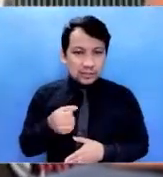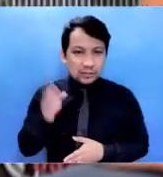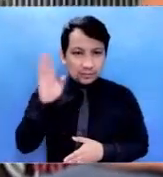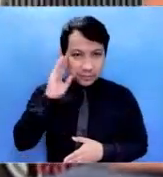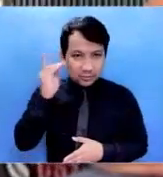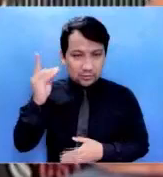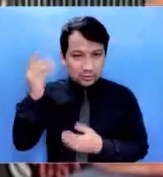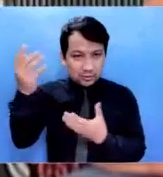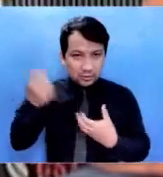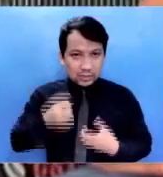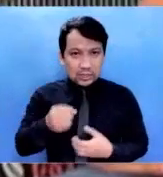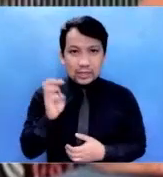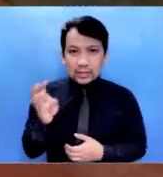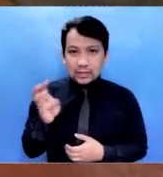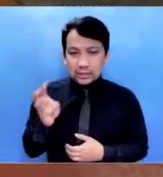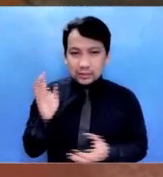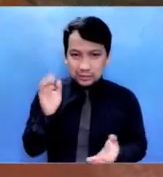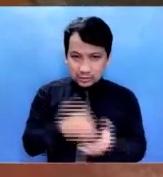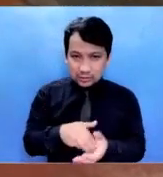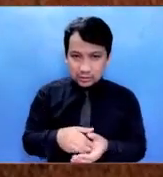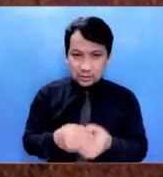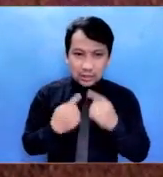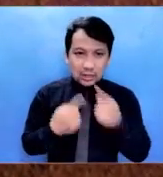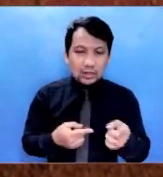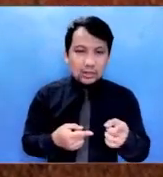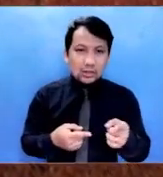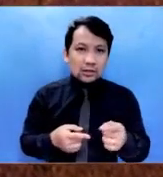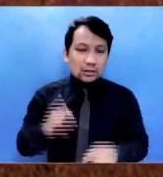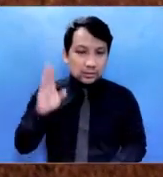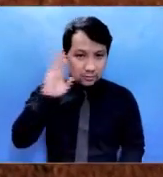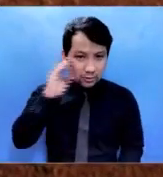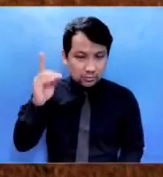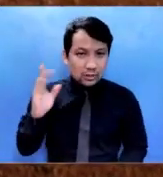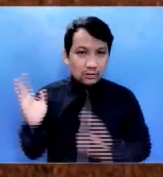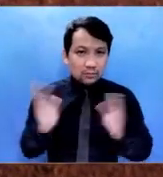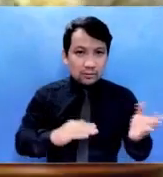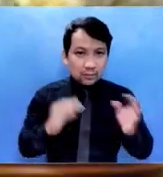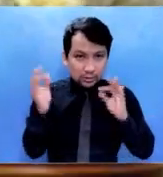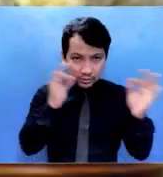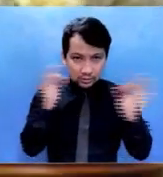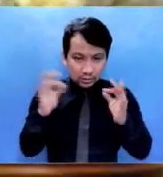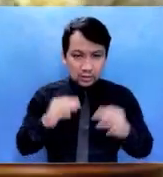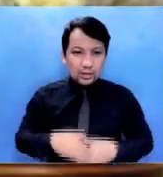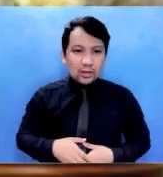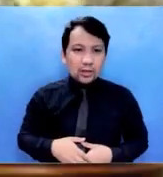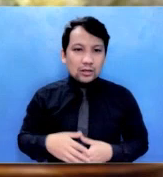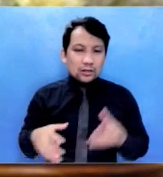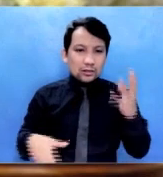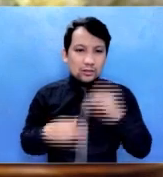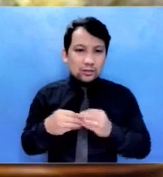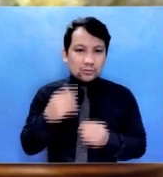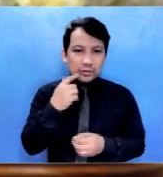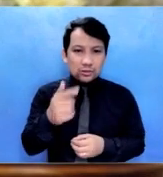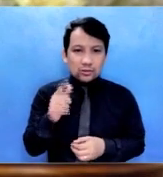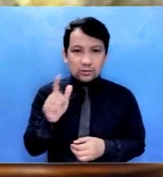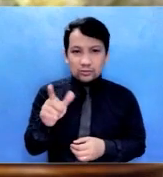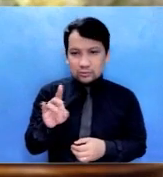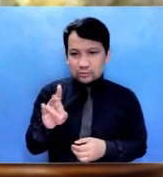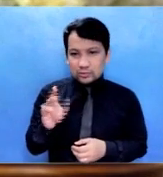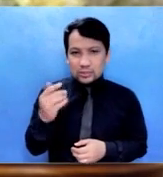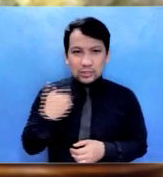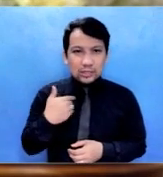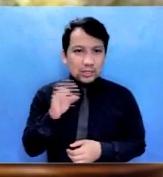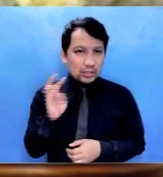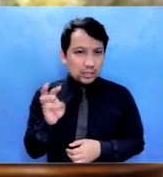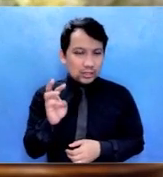impormasyong 60,000 daw ang sinabi ni Robredo na namatay sa drug war. Matatandaang noong 2017, hindi 60,000